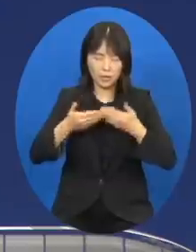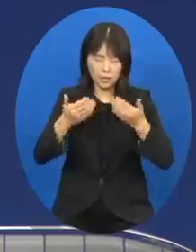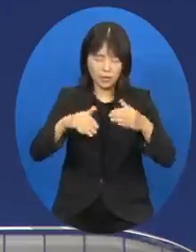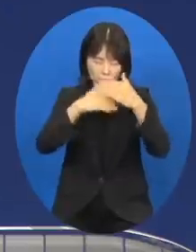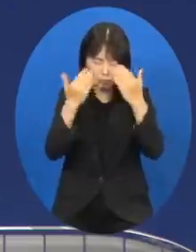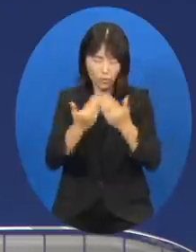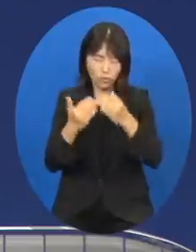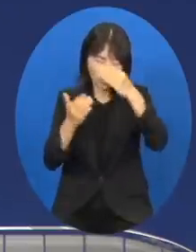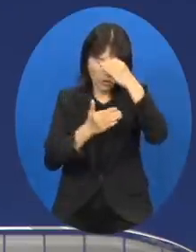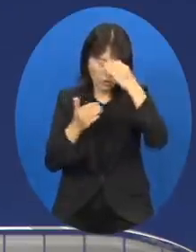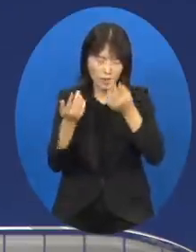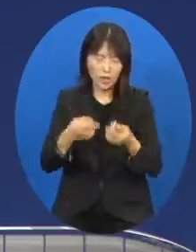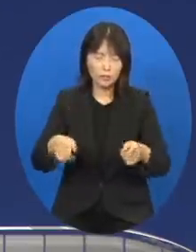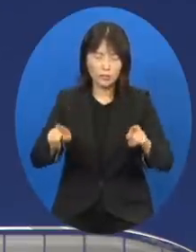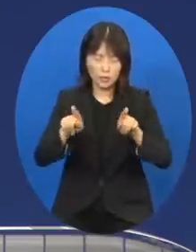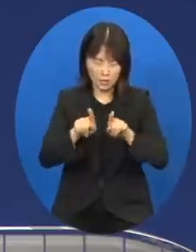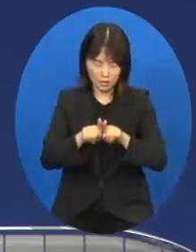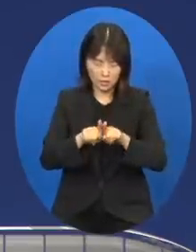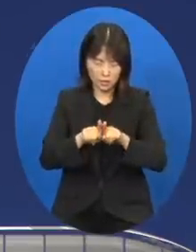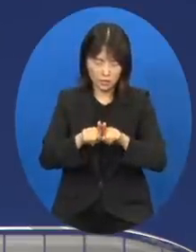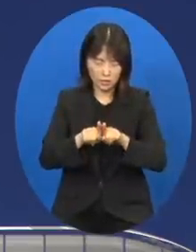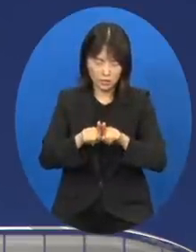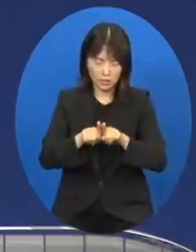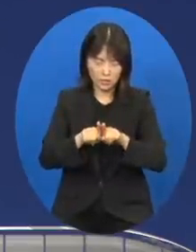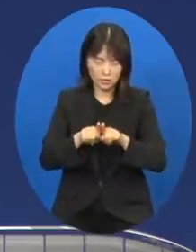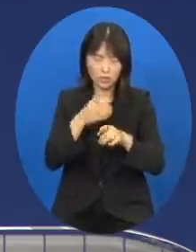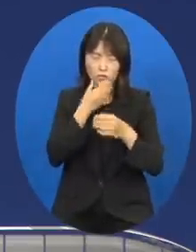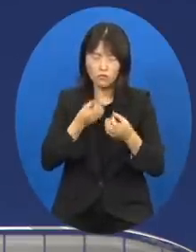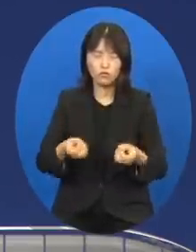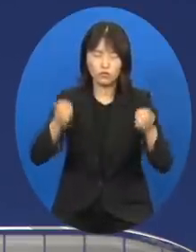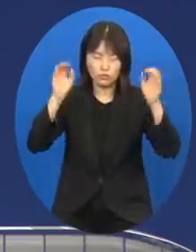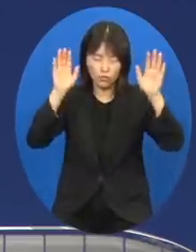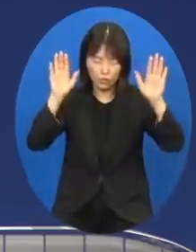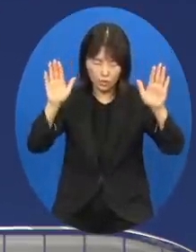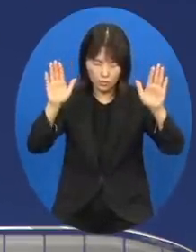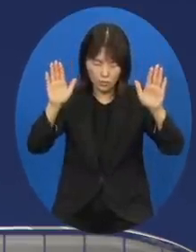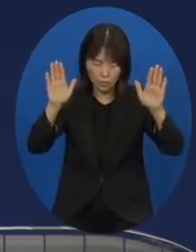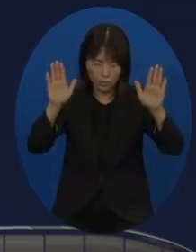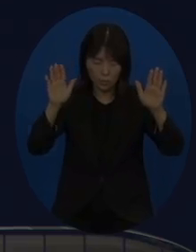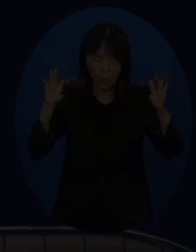모든 성도들과 함께 하시기를 축원하옵나이다. 아멘.